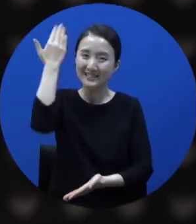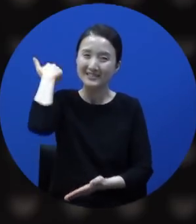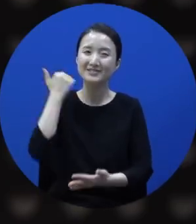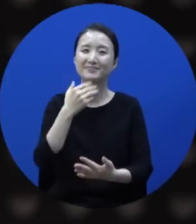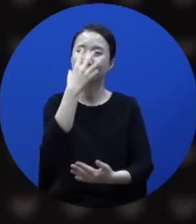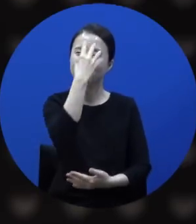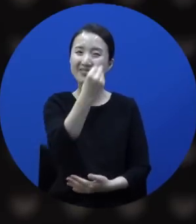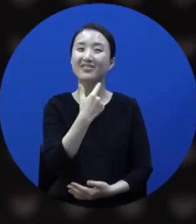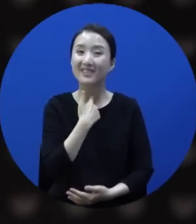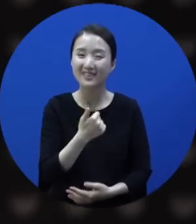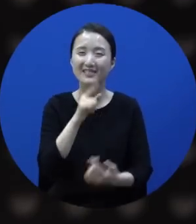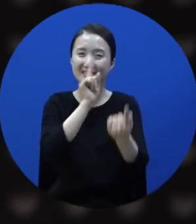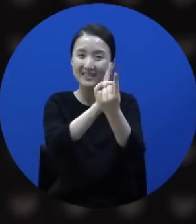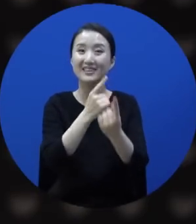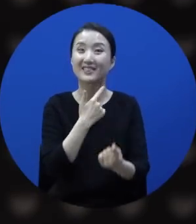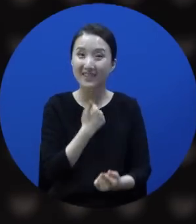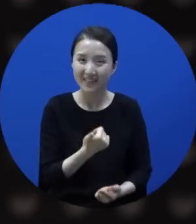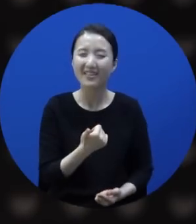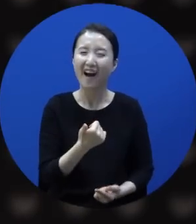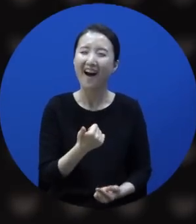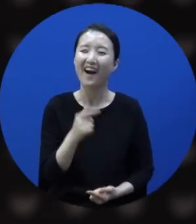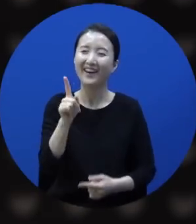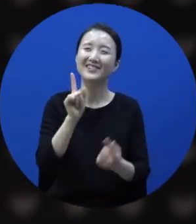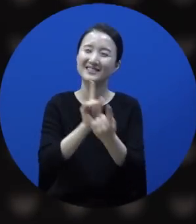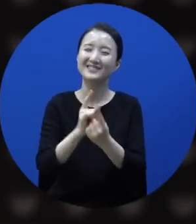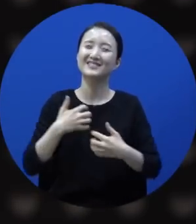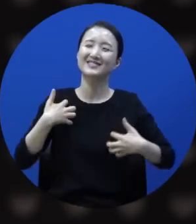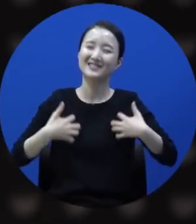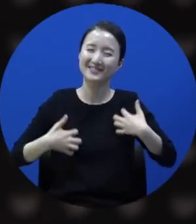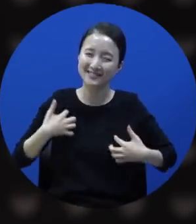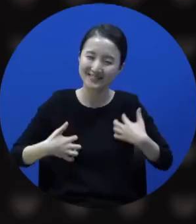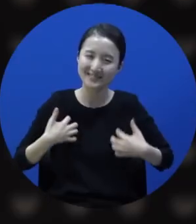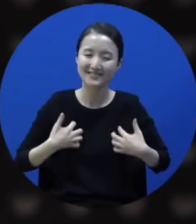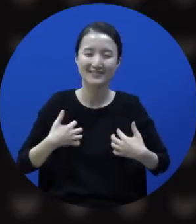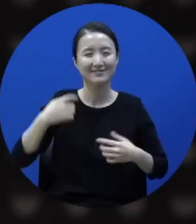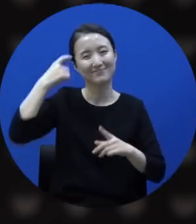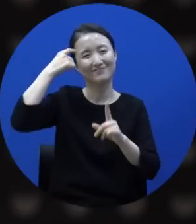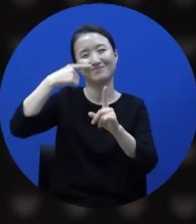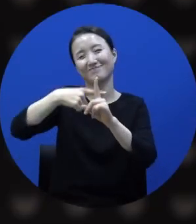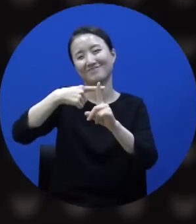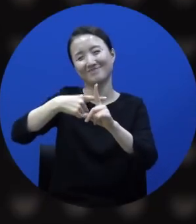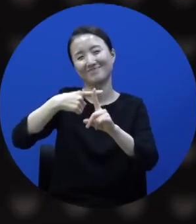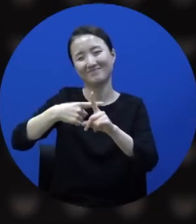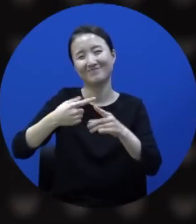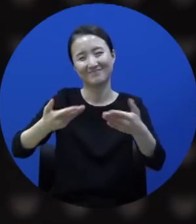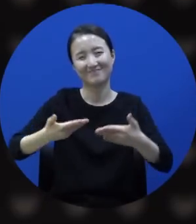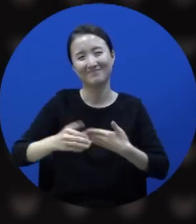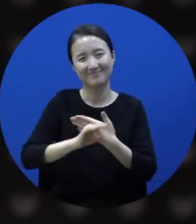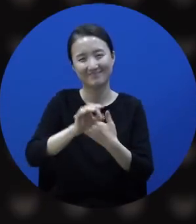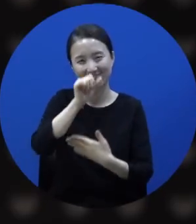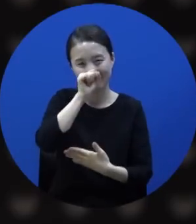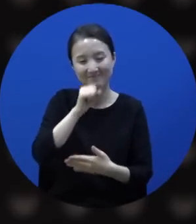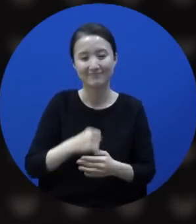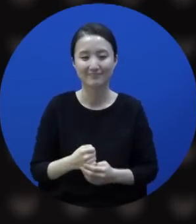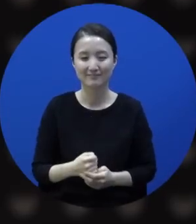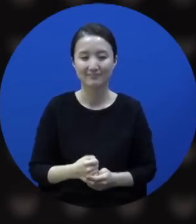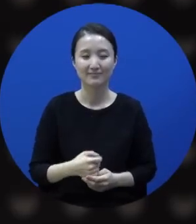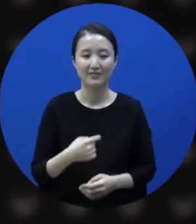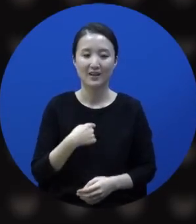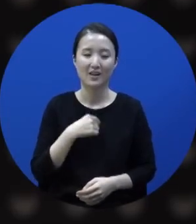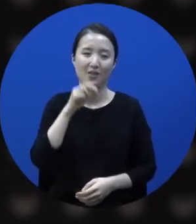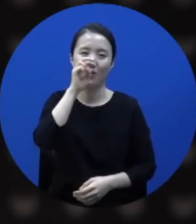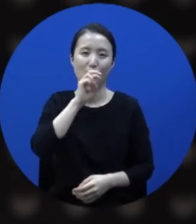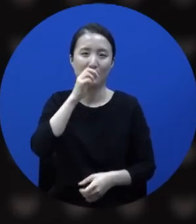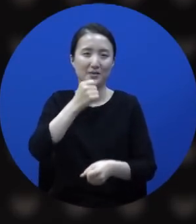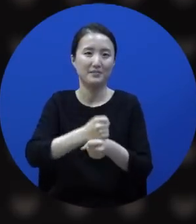나답게 살고 있는 세인 씨구나 라고 기억해 주시면 너무 좋을 것 같고요. 네. 제가 마지막으로 제가 썼던